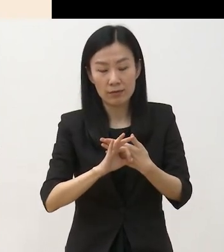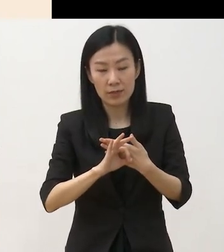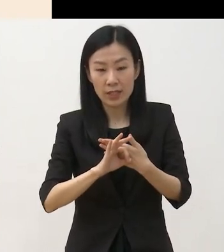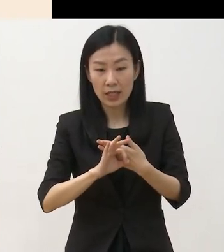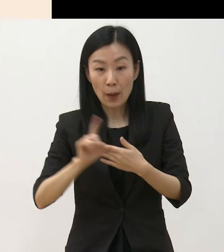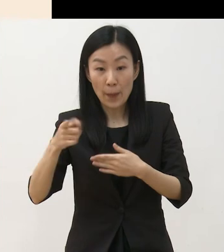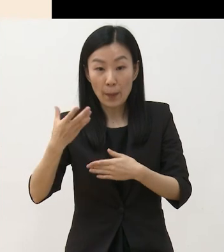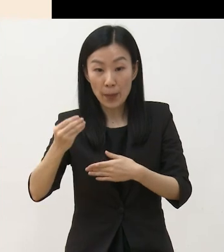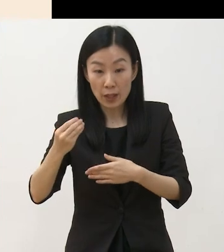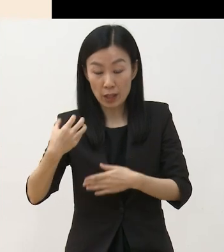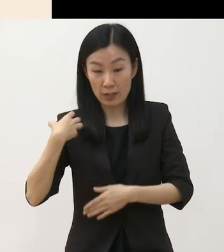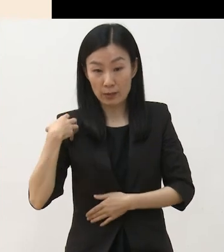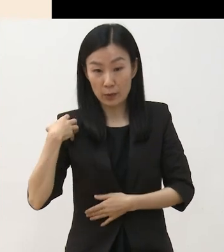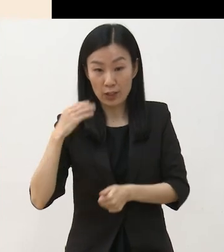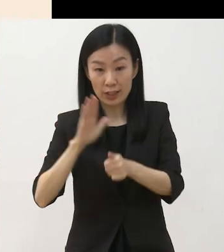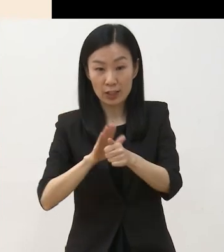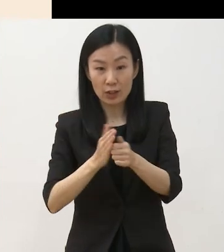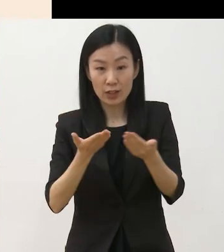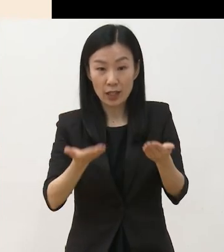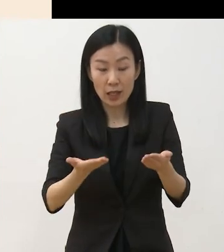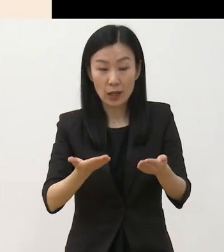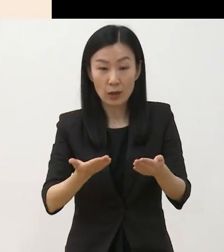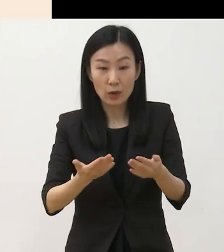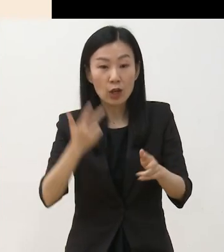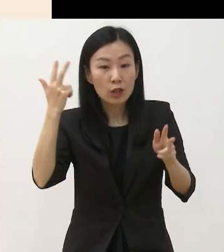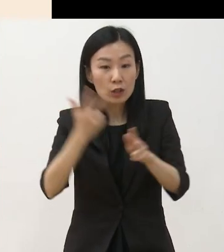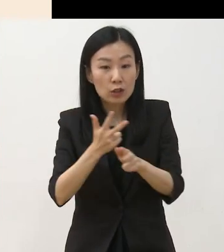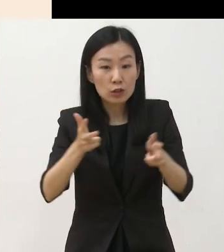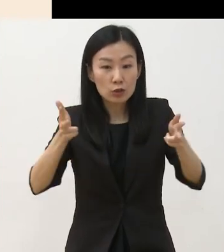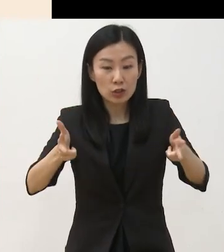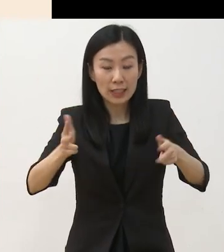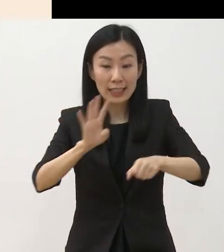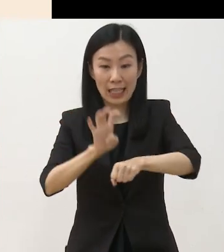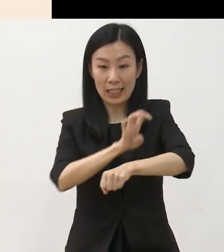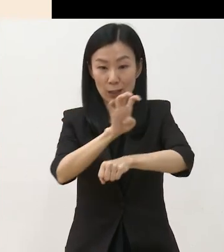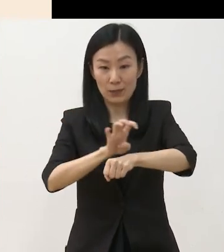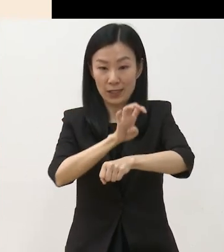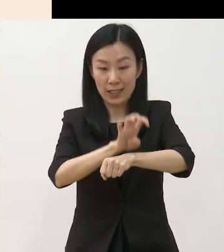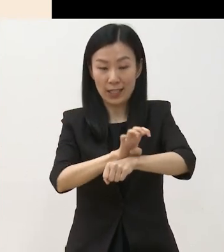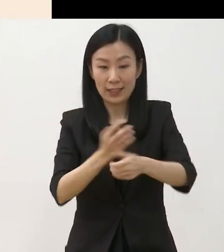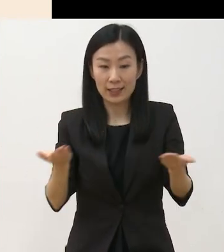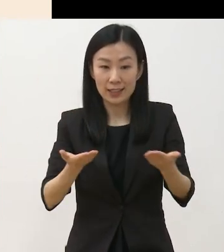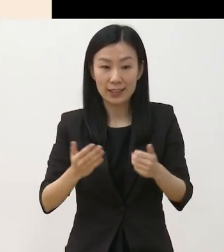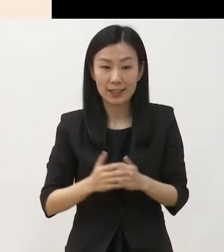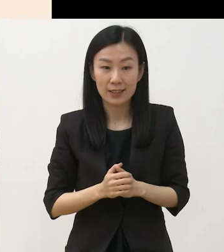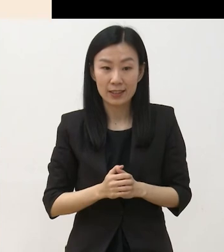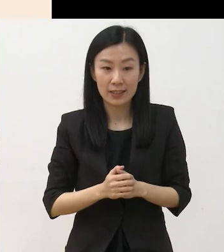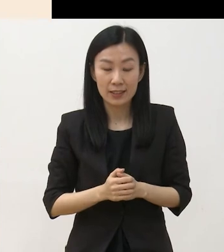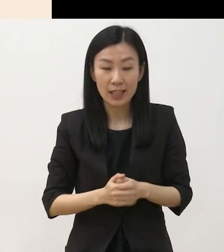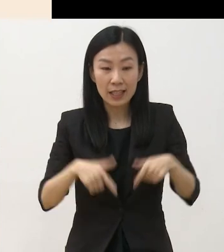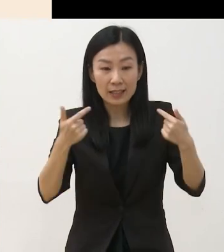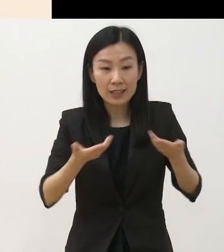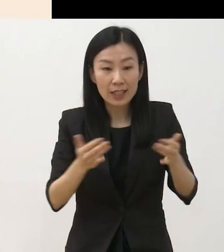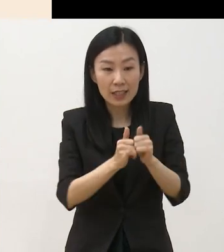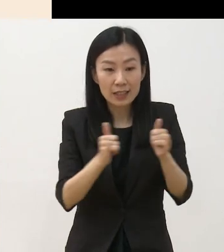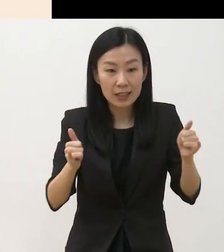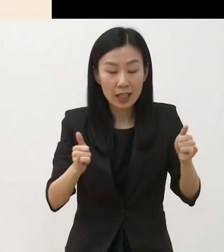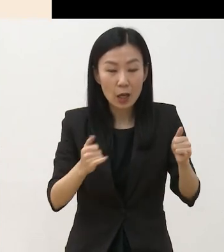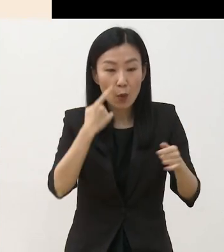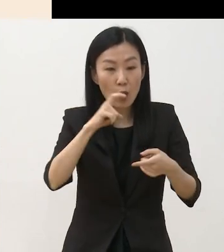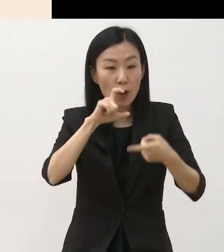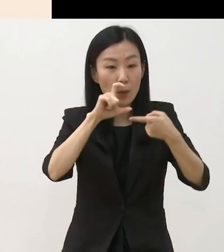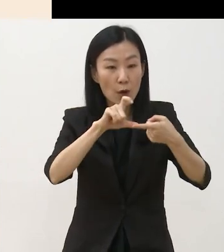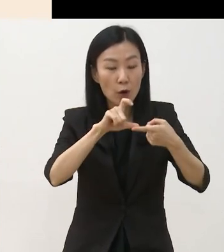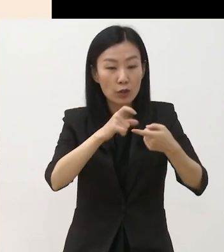최소 금액을 적용해서 주 40시간을 근무 기준을 하게 합니다. 그리고 상기 근무자가 1인당 월평균